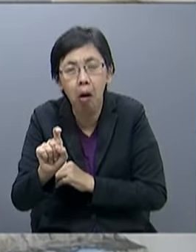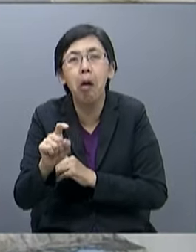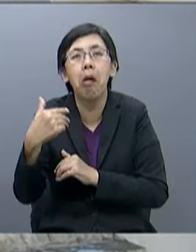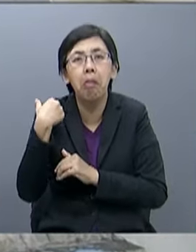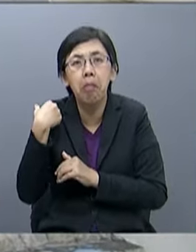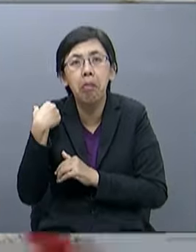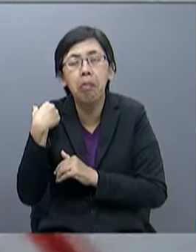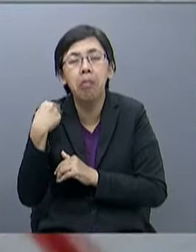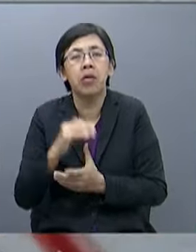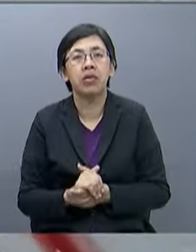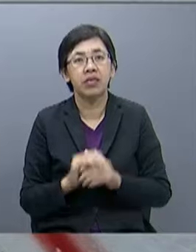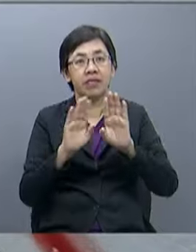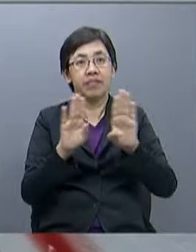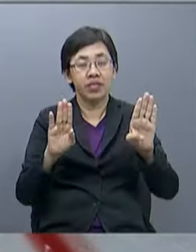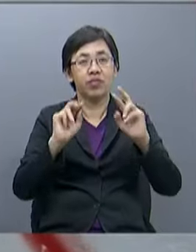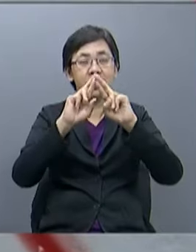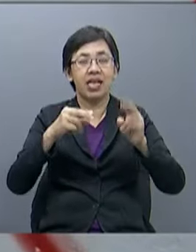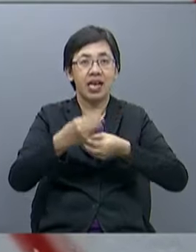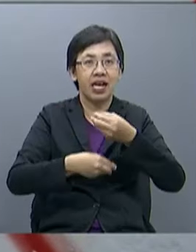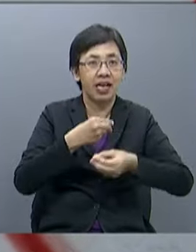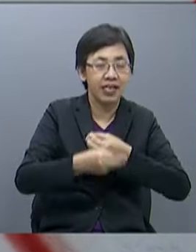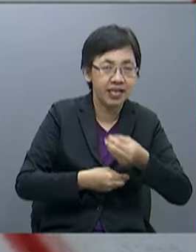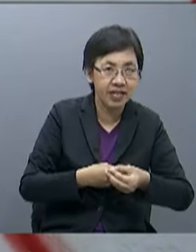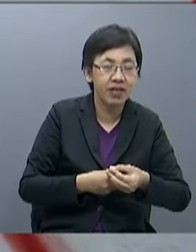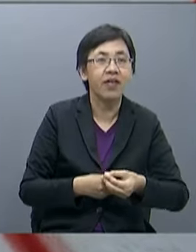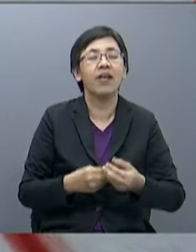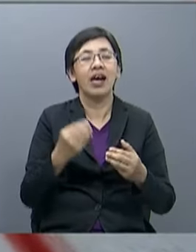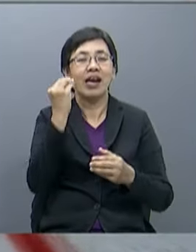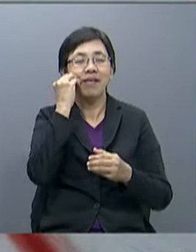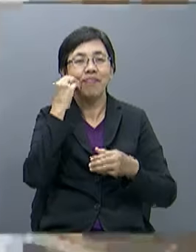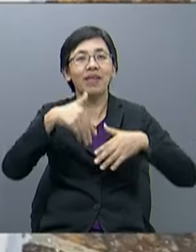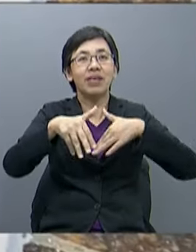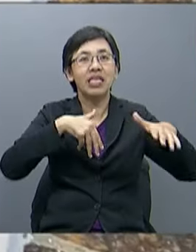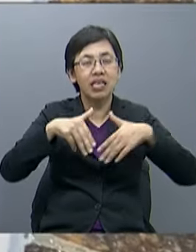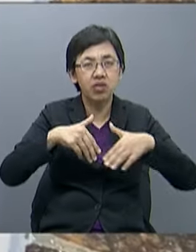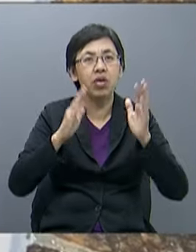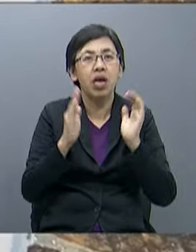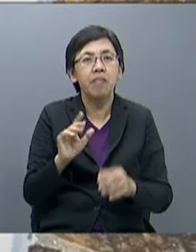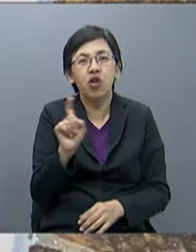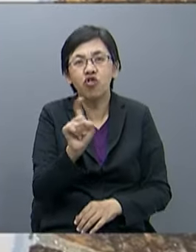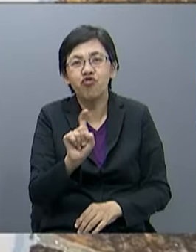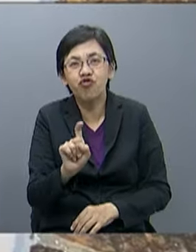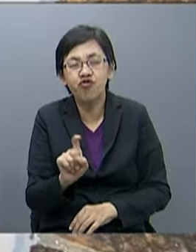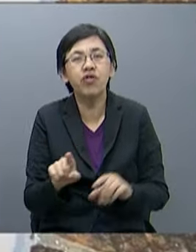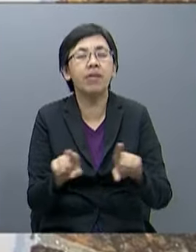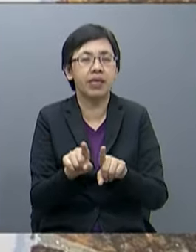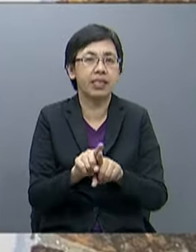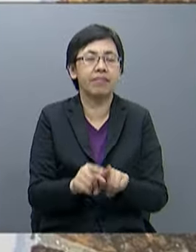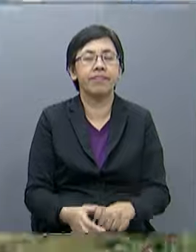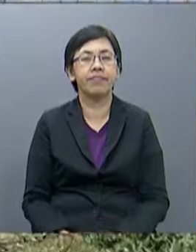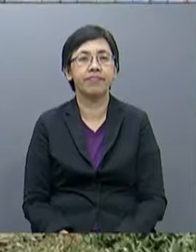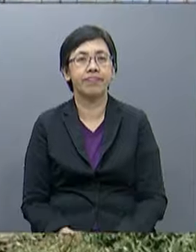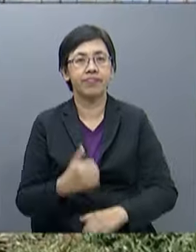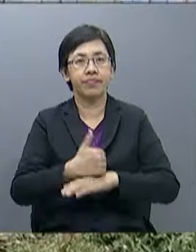ไม่รวมถึงประตูตามร้านค้าตลอดจนกำแพงบ้านเรือนของประชาชนในพื้นที่เมืองเชียงใหม่ด้วยนะครับเจ้าอาวา